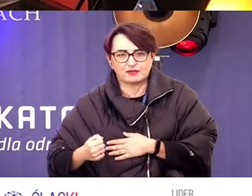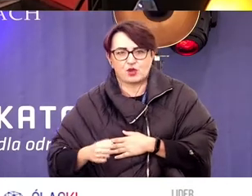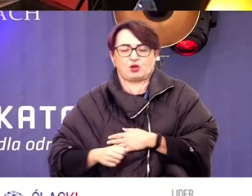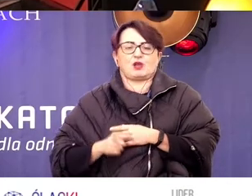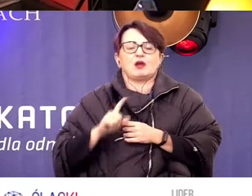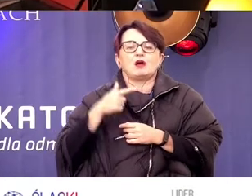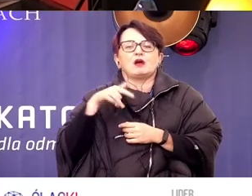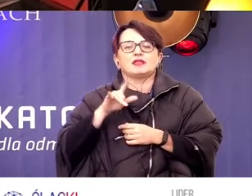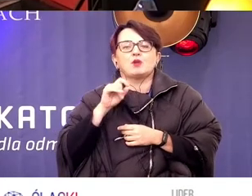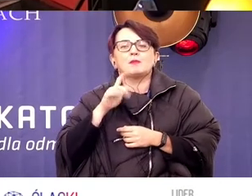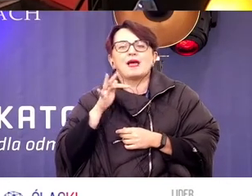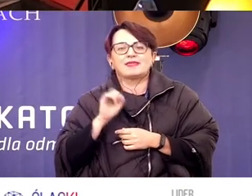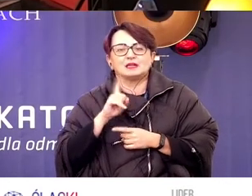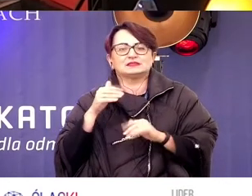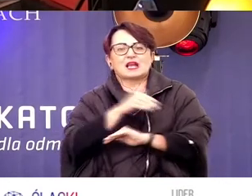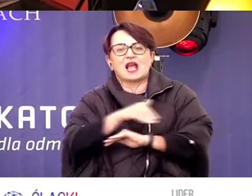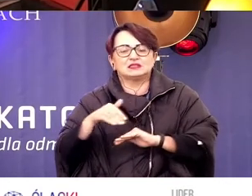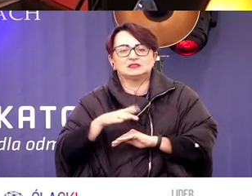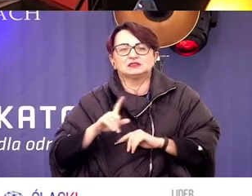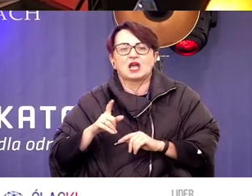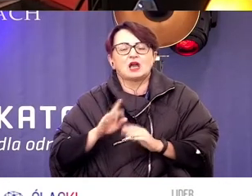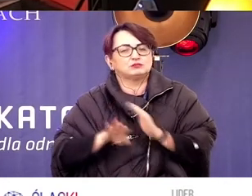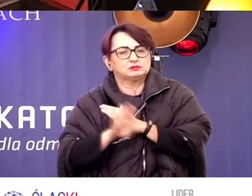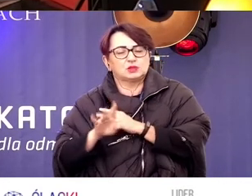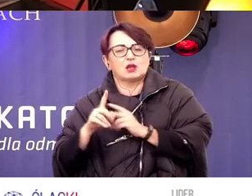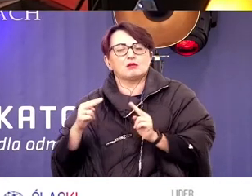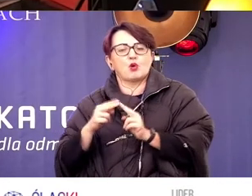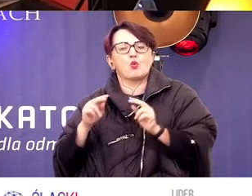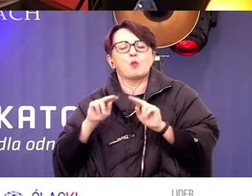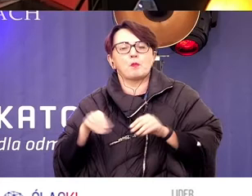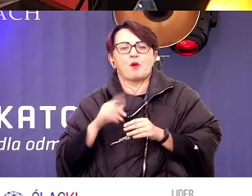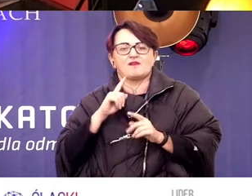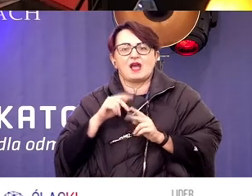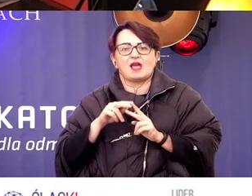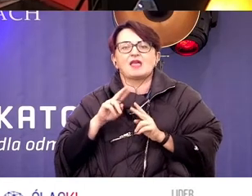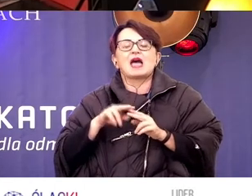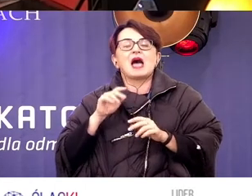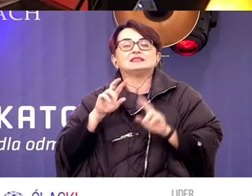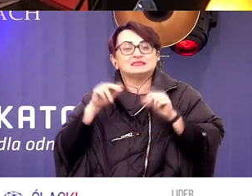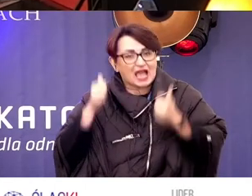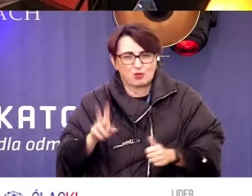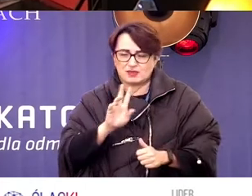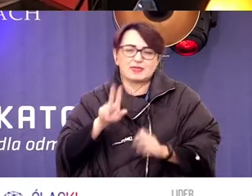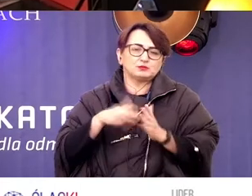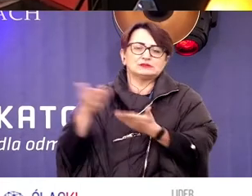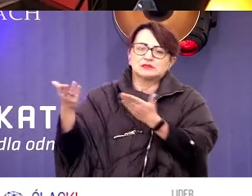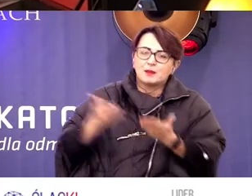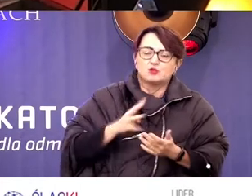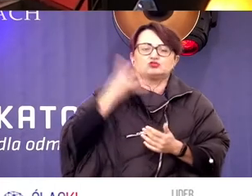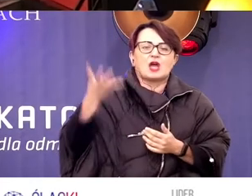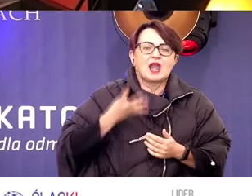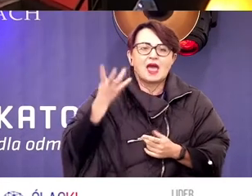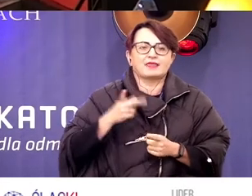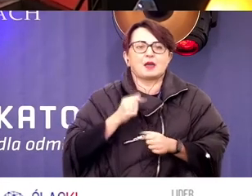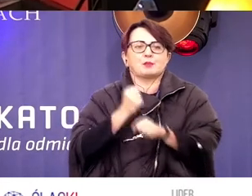dyplomatą, kontraktowym tak zwany. To znaczy nie etatowym w ministerstwie, ale zaproszonym na przykład na 4 lata, żeby pełnić